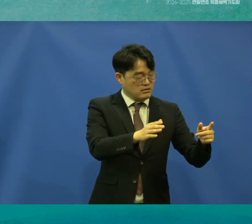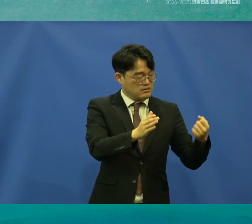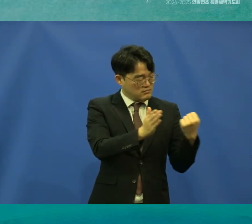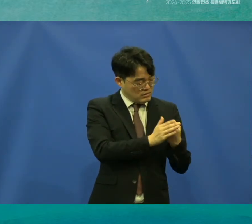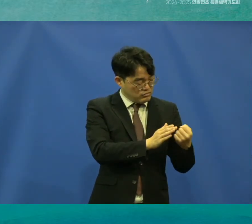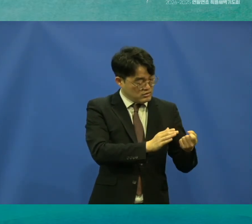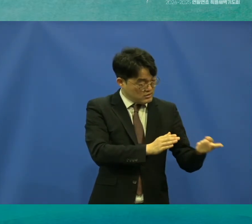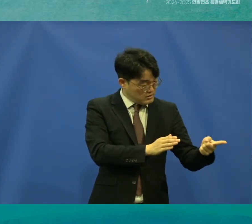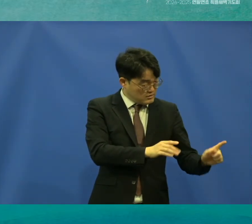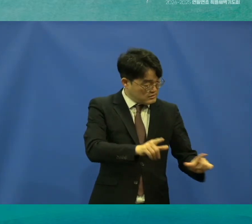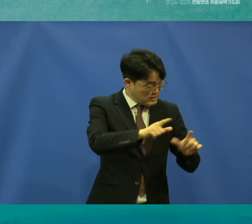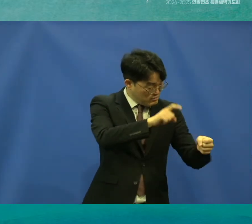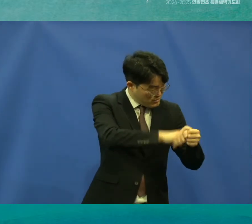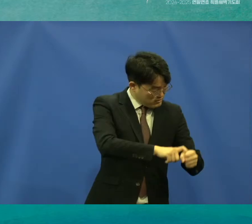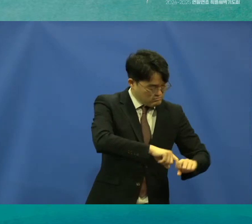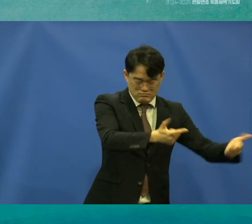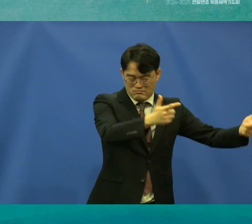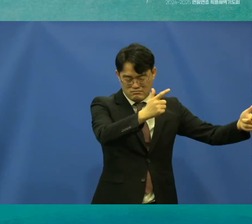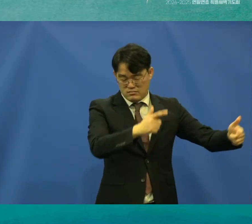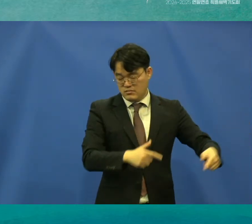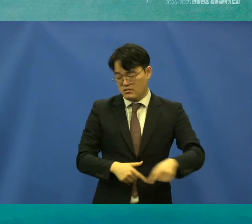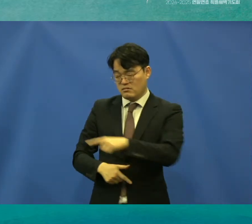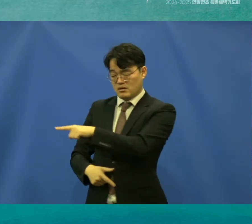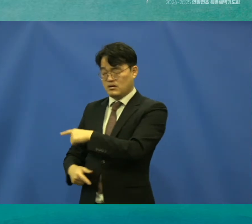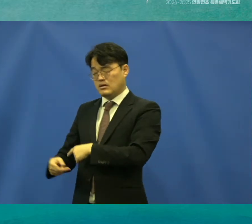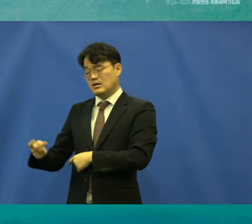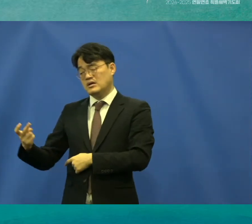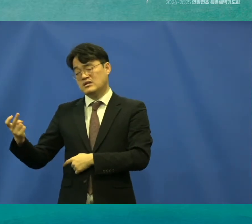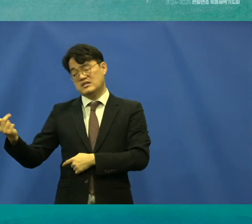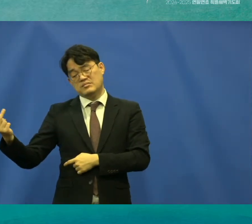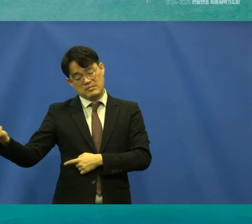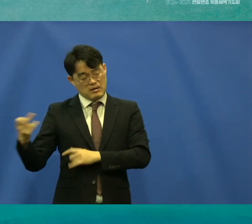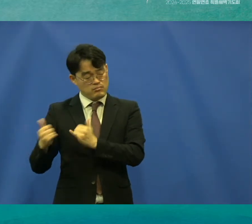그 식물보다 사람의 영혼이 얼마나 더 귀하냐.